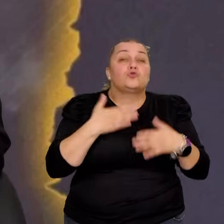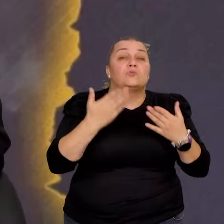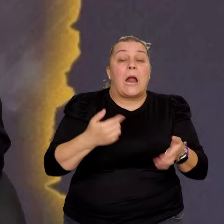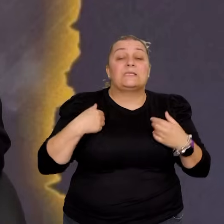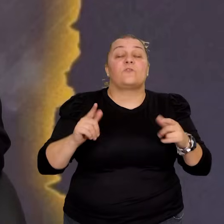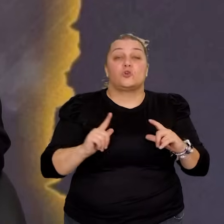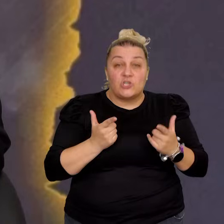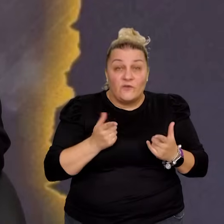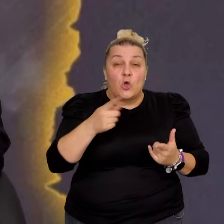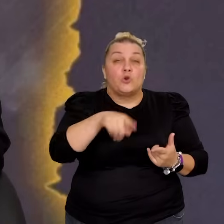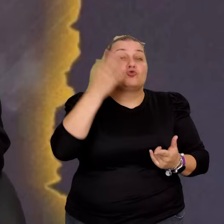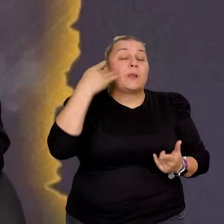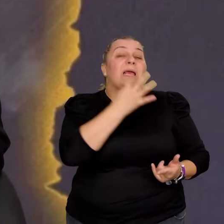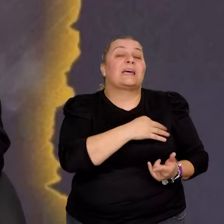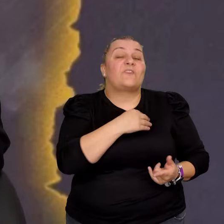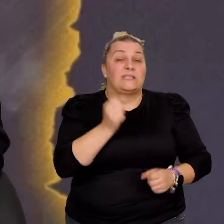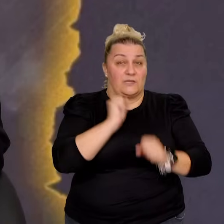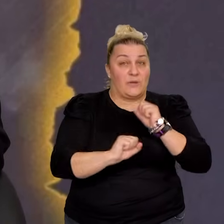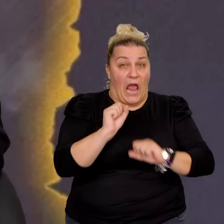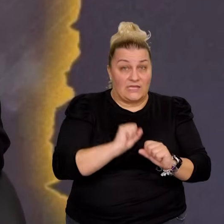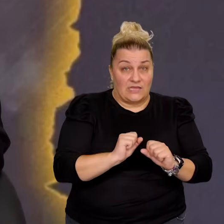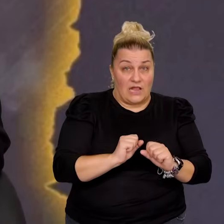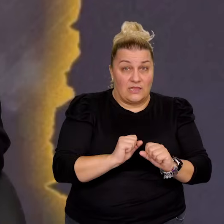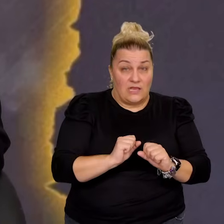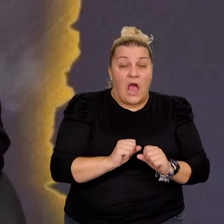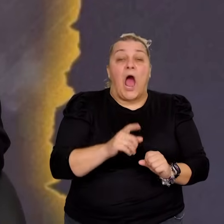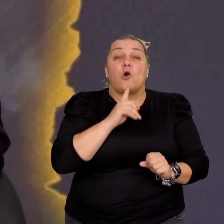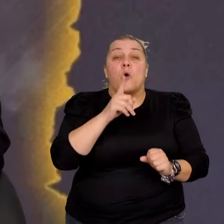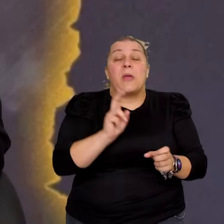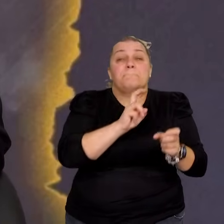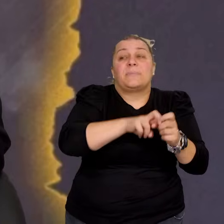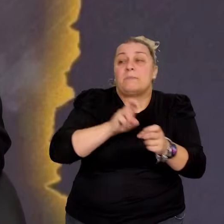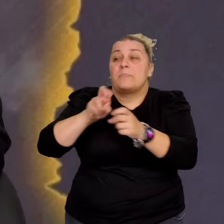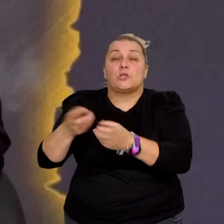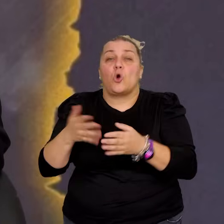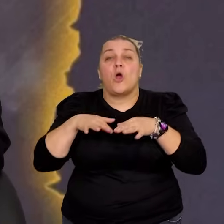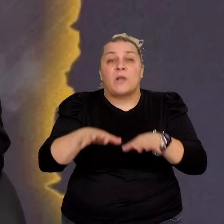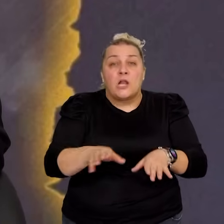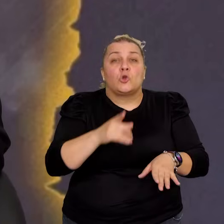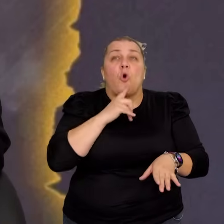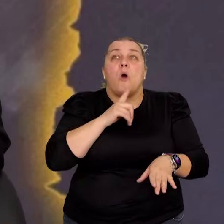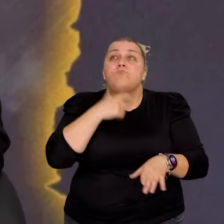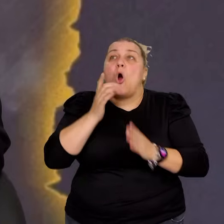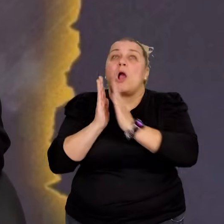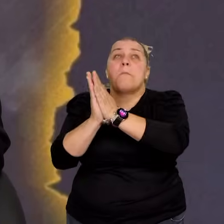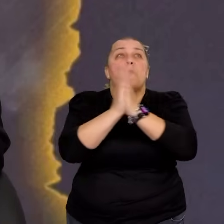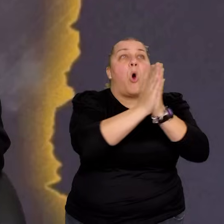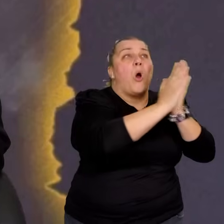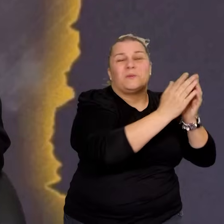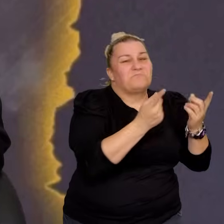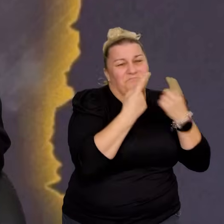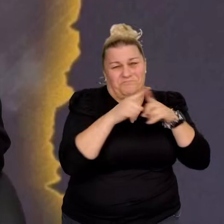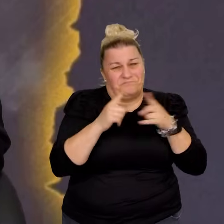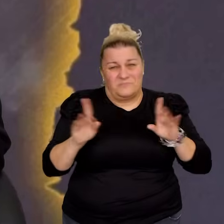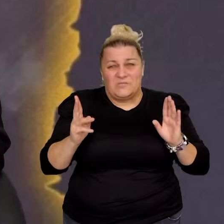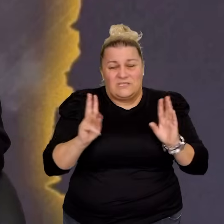živote bili su hrvatski branitelji, a iza toga kome su oni i kojem narodu pripadali i kojem se Bogu molili, to je osobna stvar,